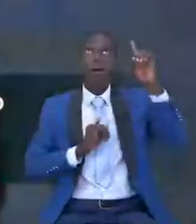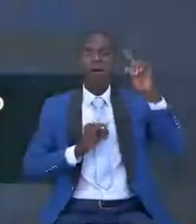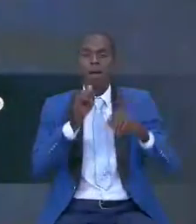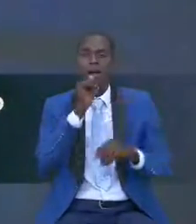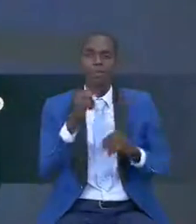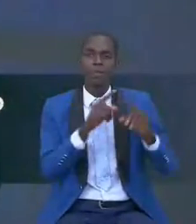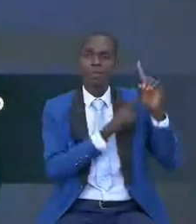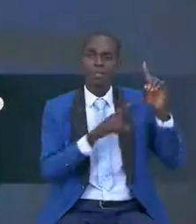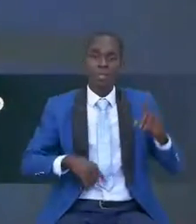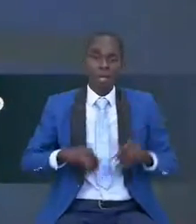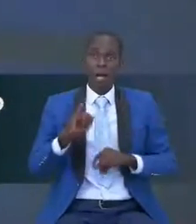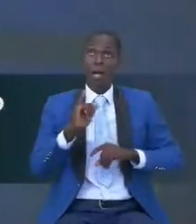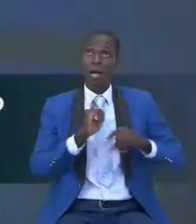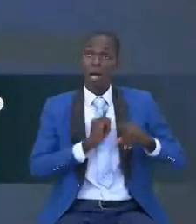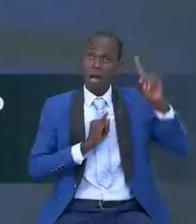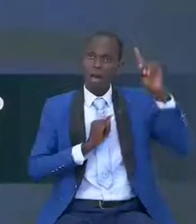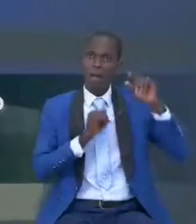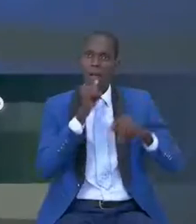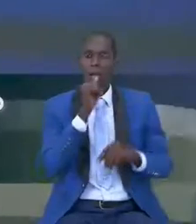Malachie 3, 8.